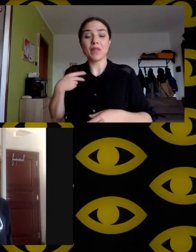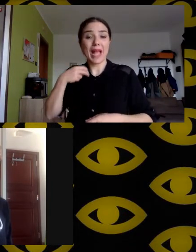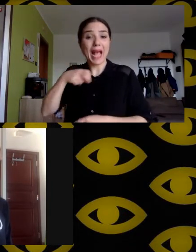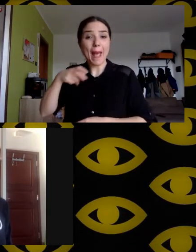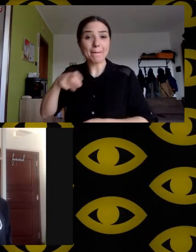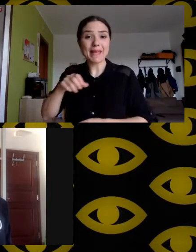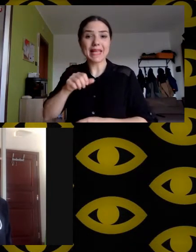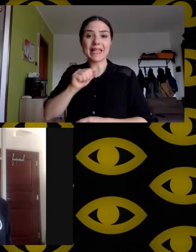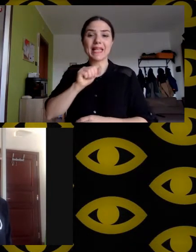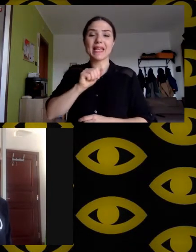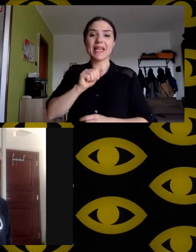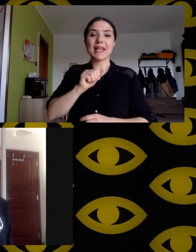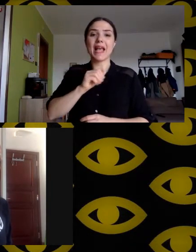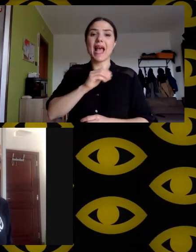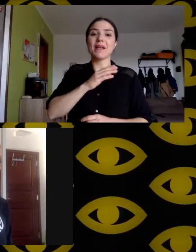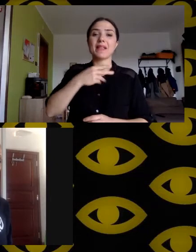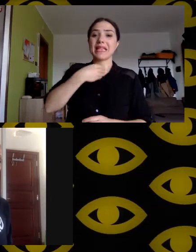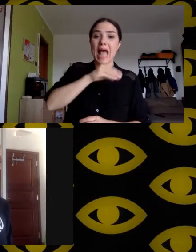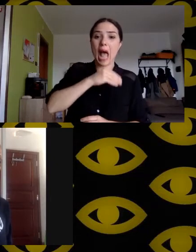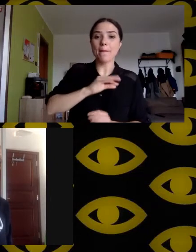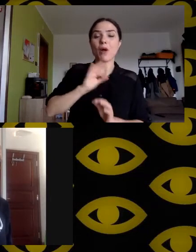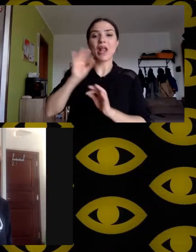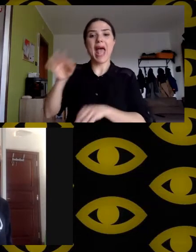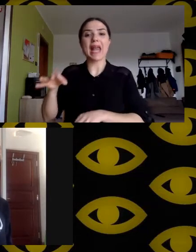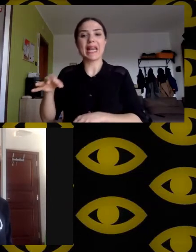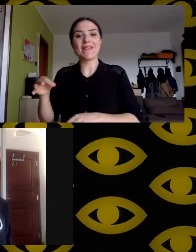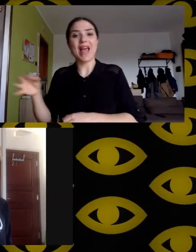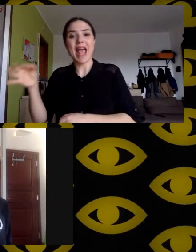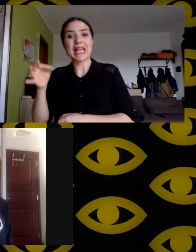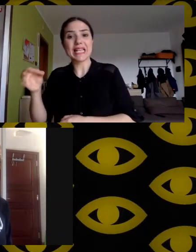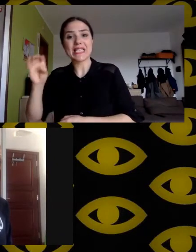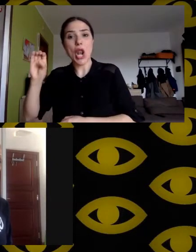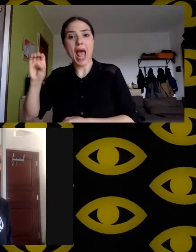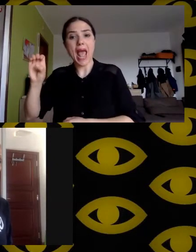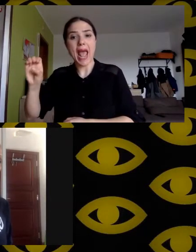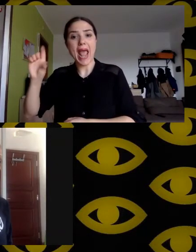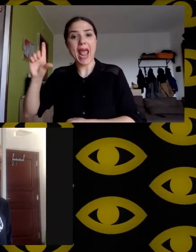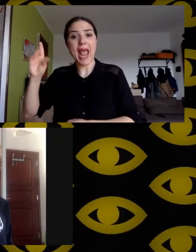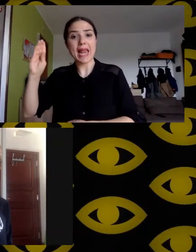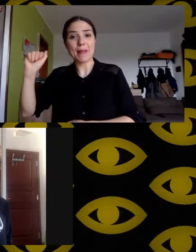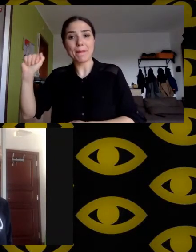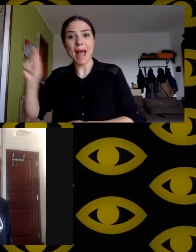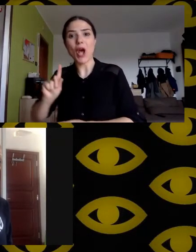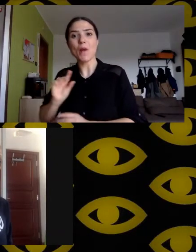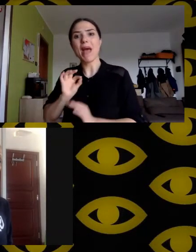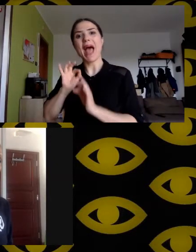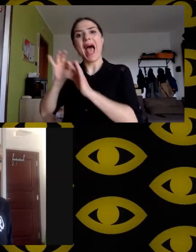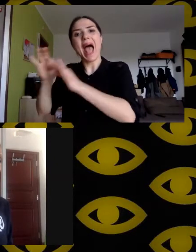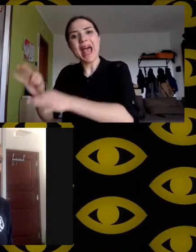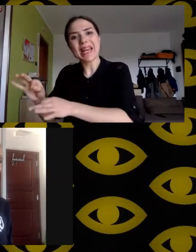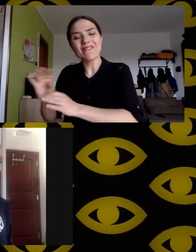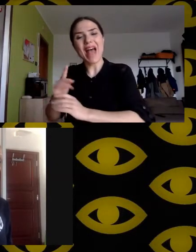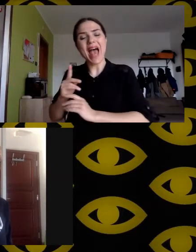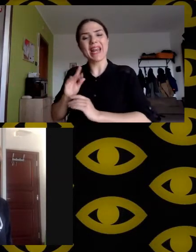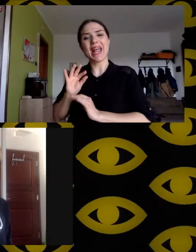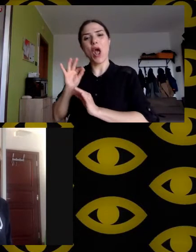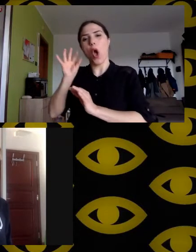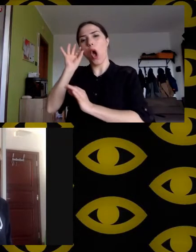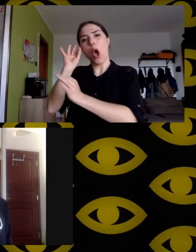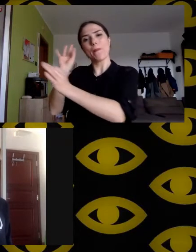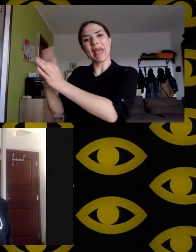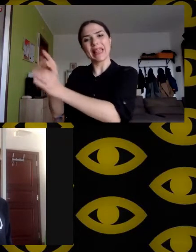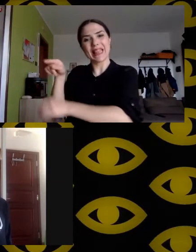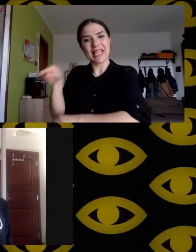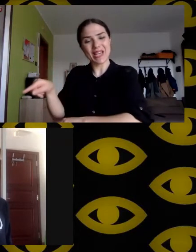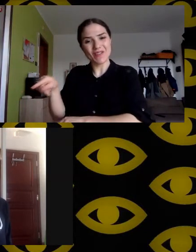è una soddisfazione, è sapere che hai raggiunto un obiettivo. E quindi, Annalisa, io approfitto di questa breve